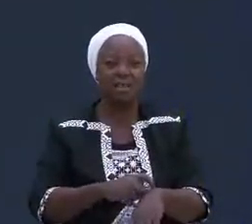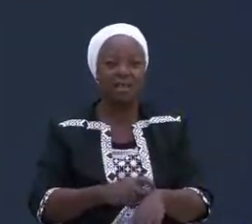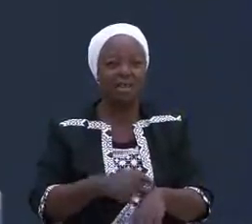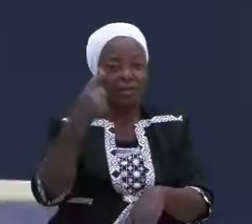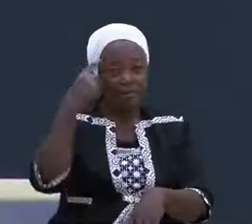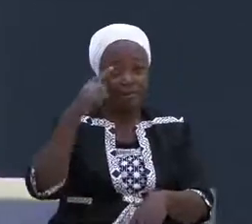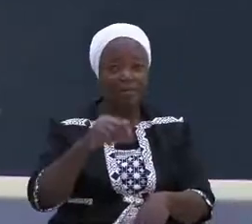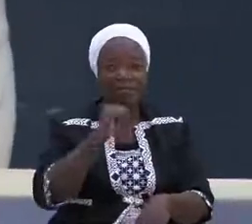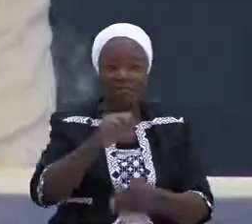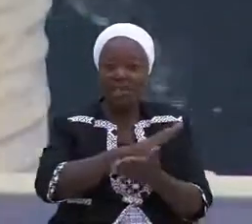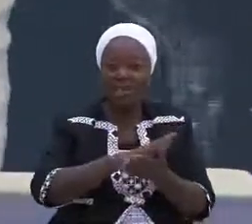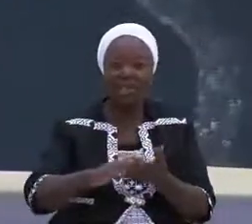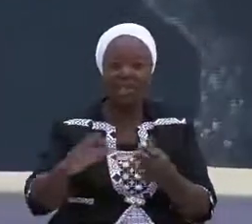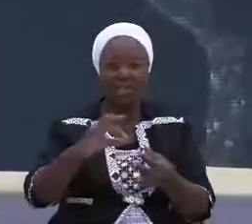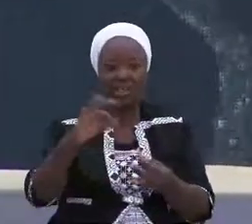Car